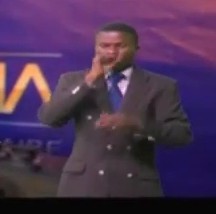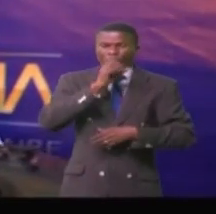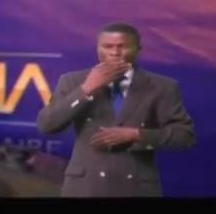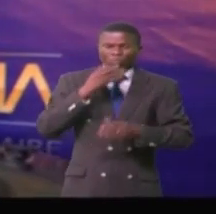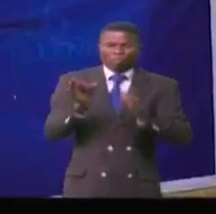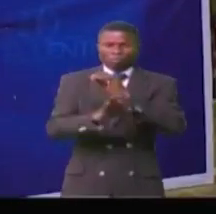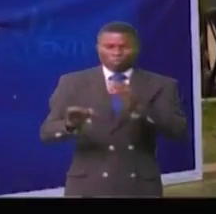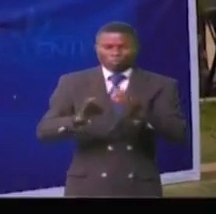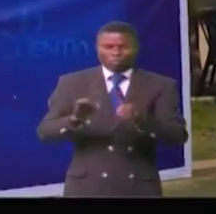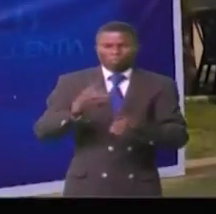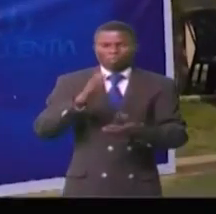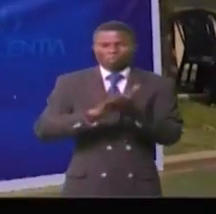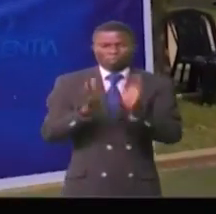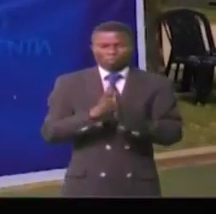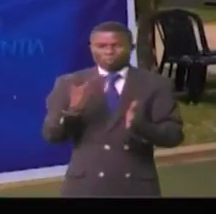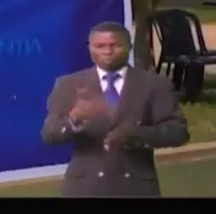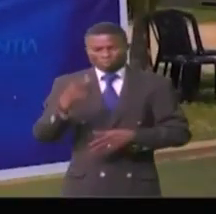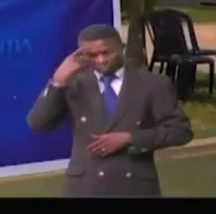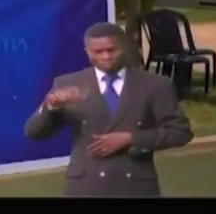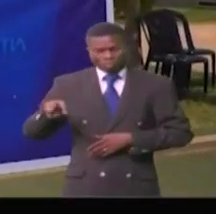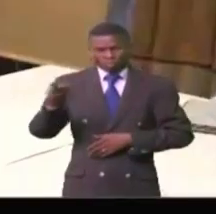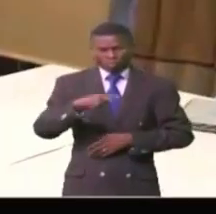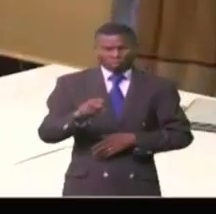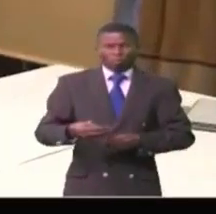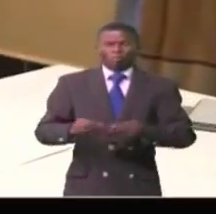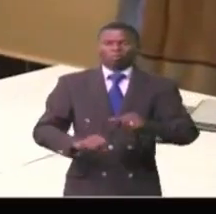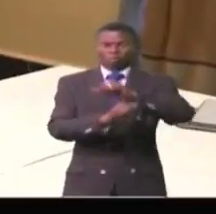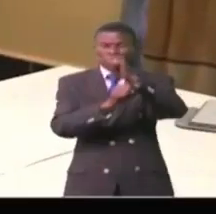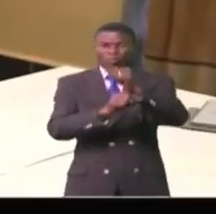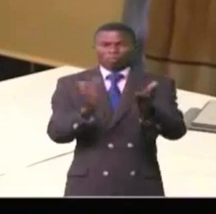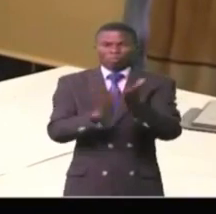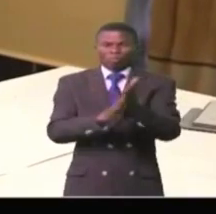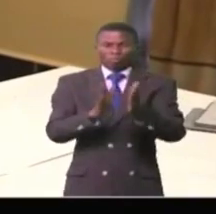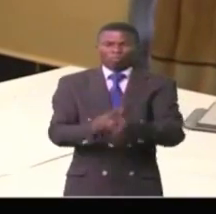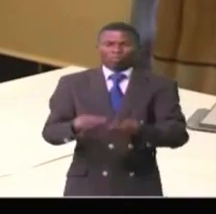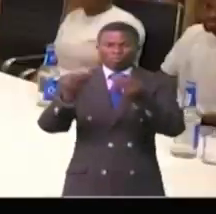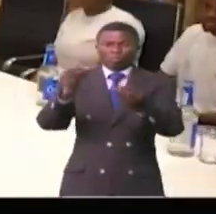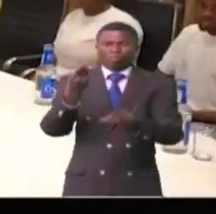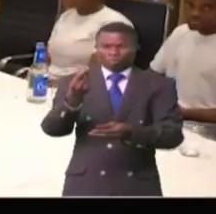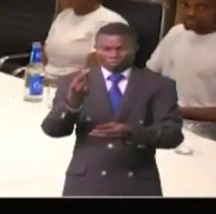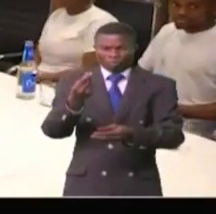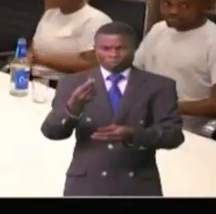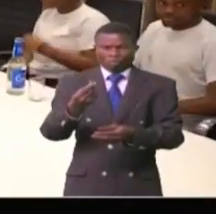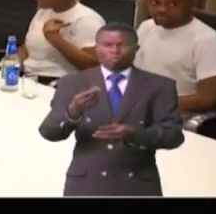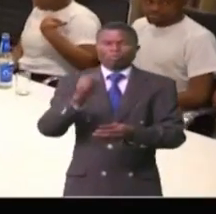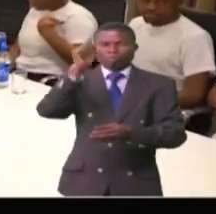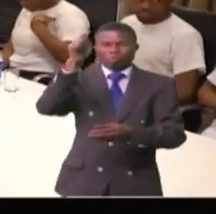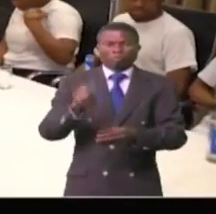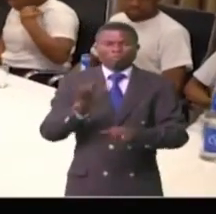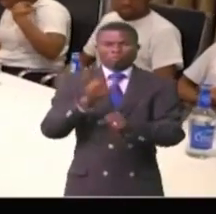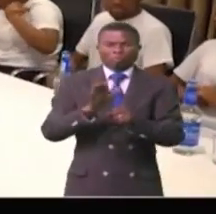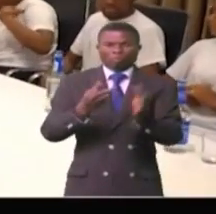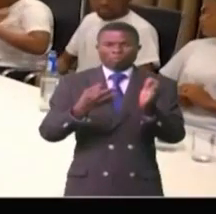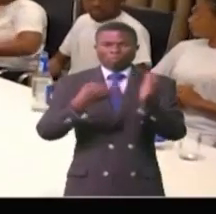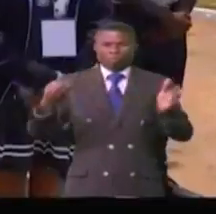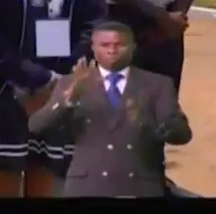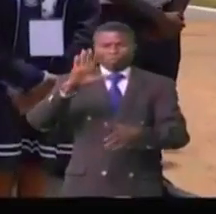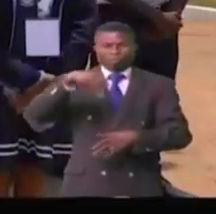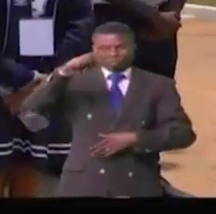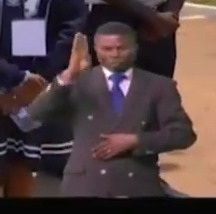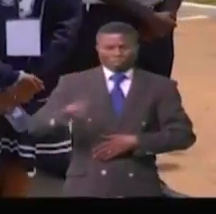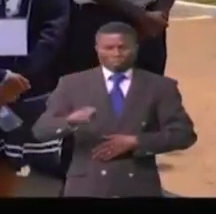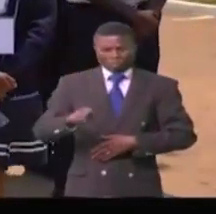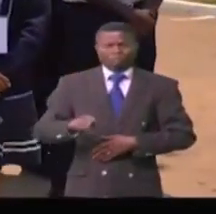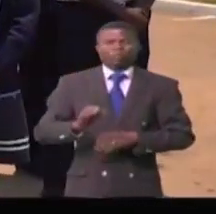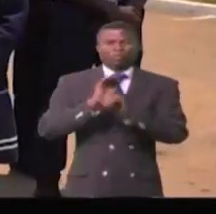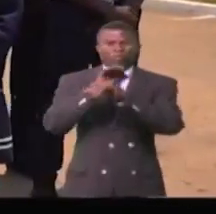que moi je vais dire. Avec l'ambition de primer l'excellence scolaire en octroyant deux bourses aux lauréats ayant obtenu au moins 85% à